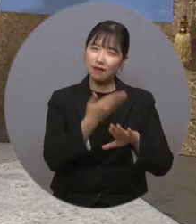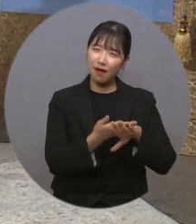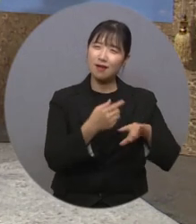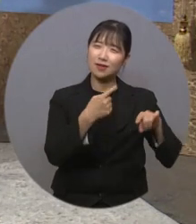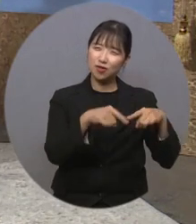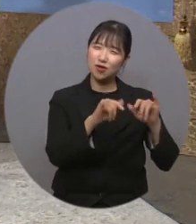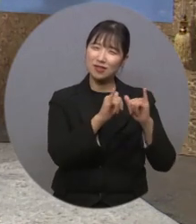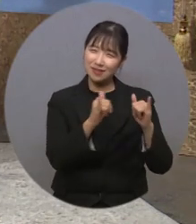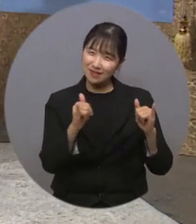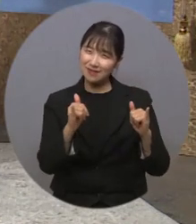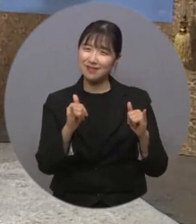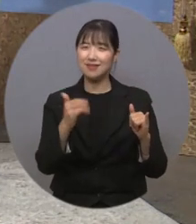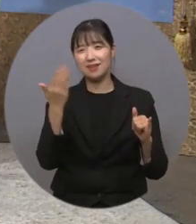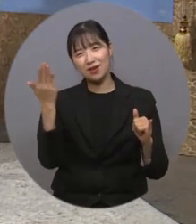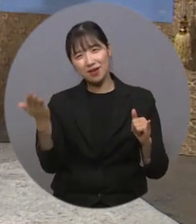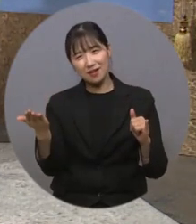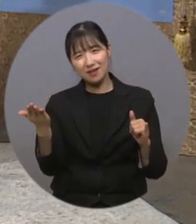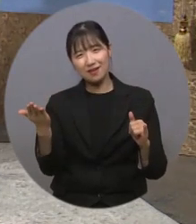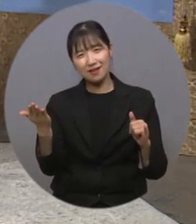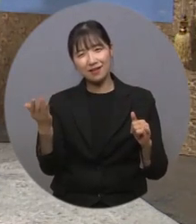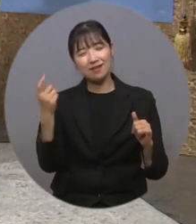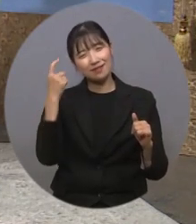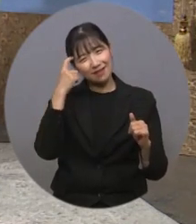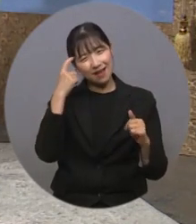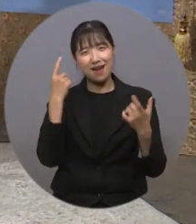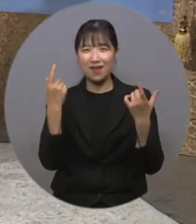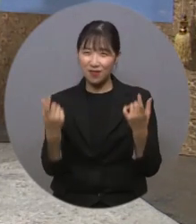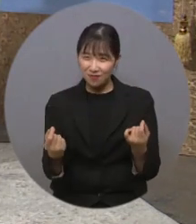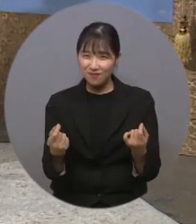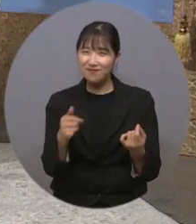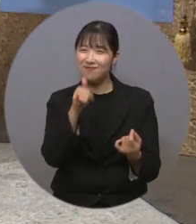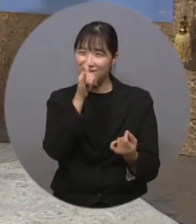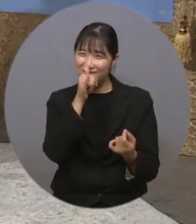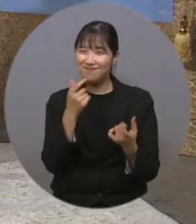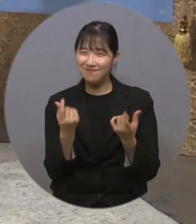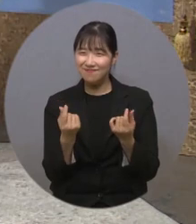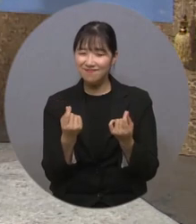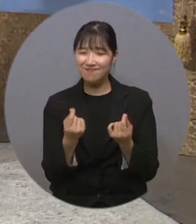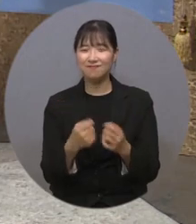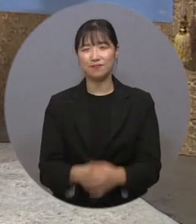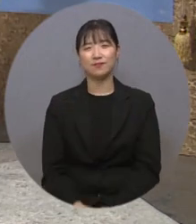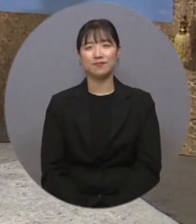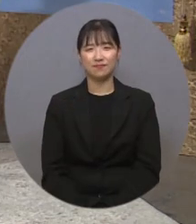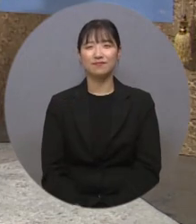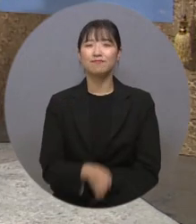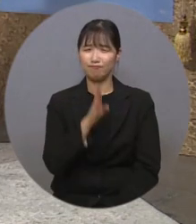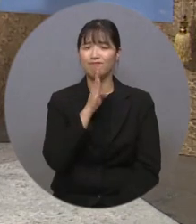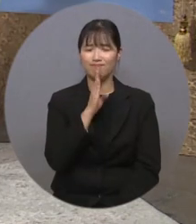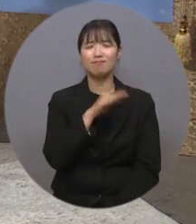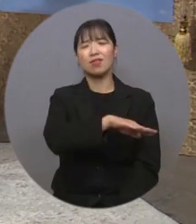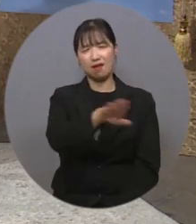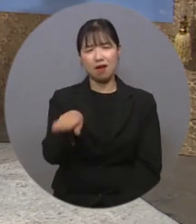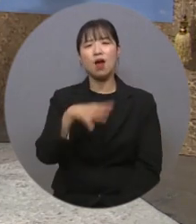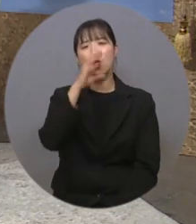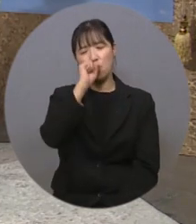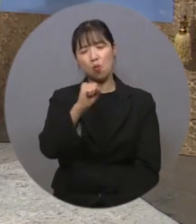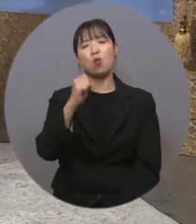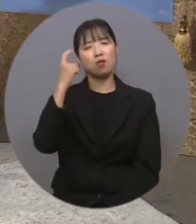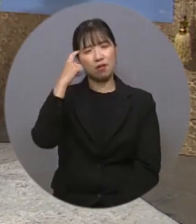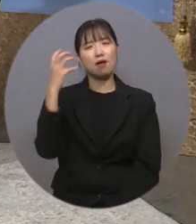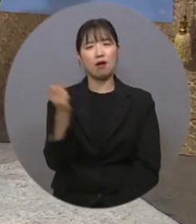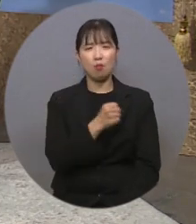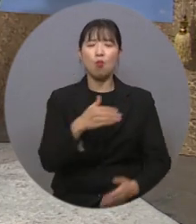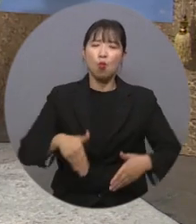다른 정치인분들도 의원님처럼 같은 생각이시겠죠? 네, 대부분 네, 다 그래요. 그렇죠. 다 좋은 생각으로